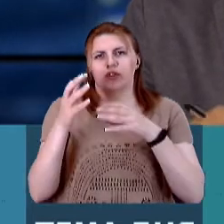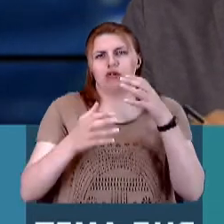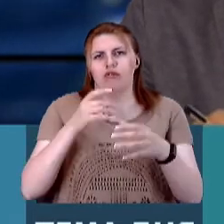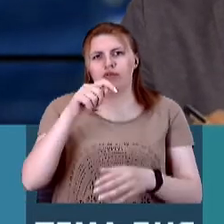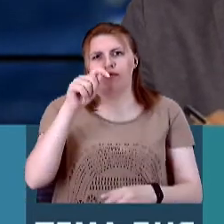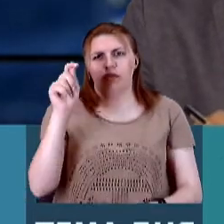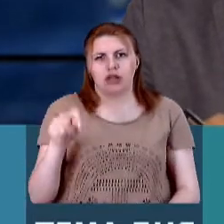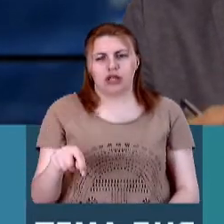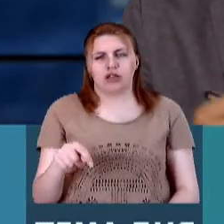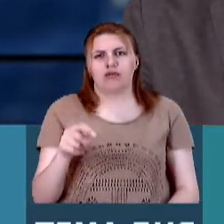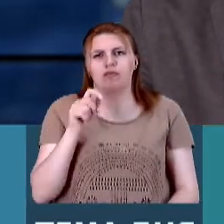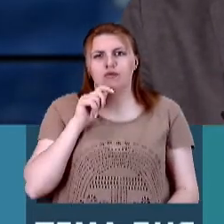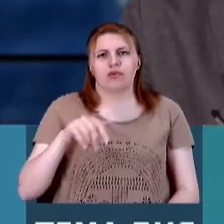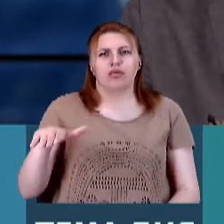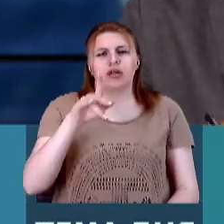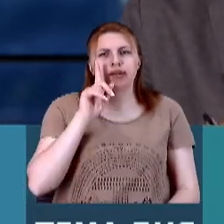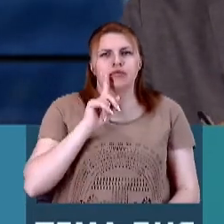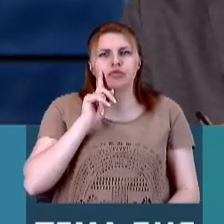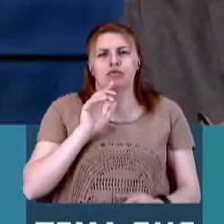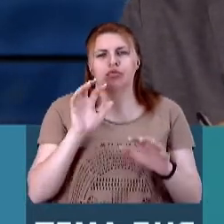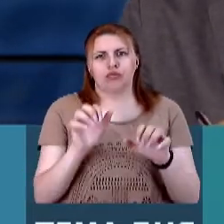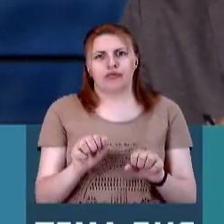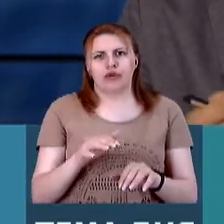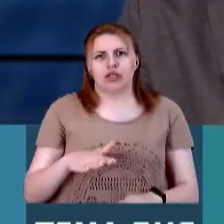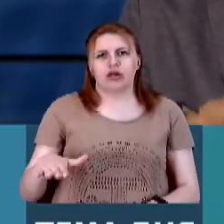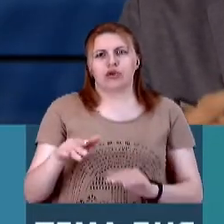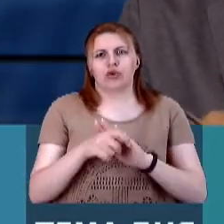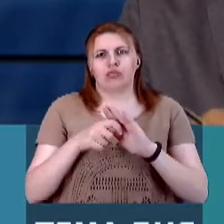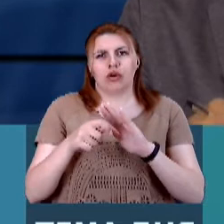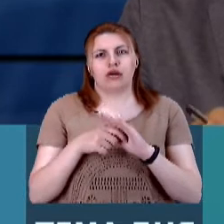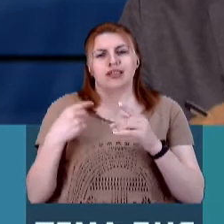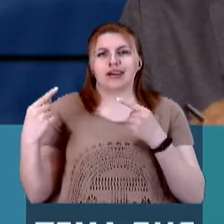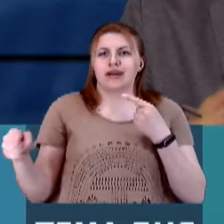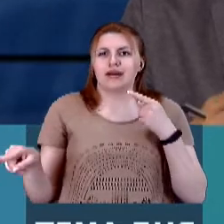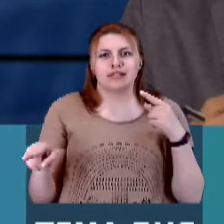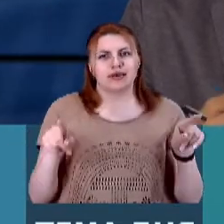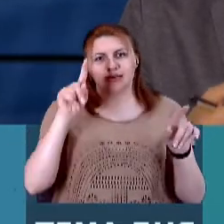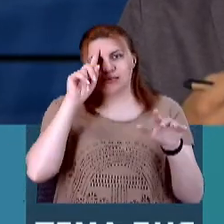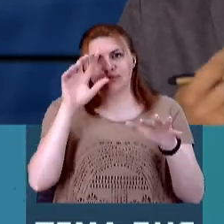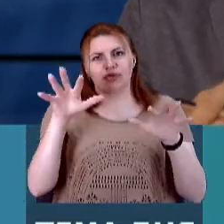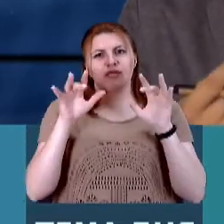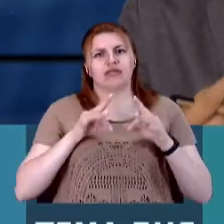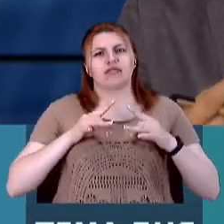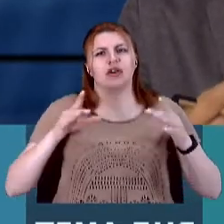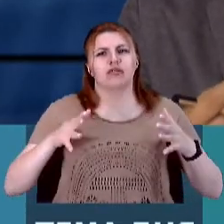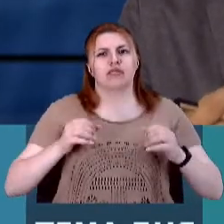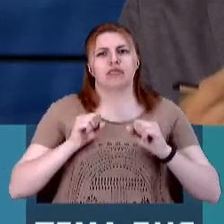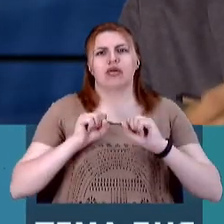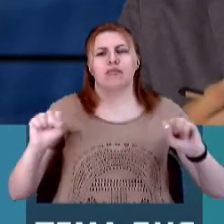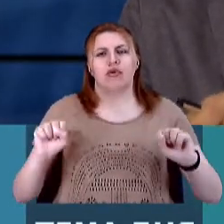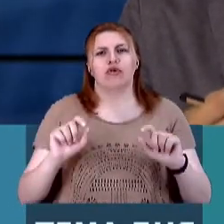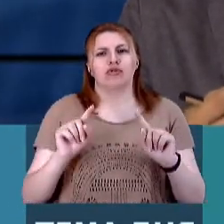В Україні і на тимчасово окупованих територіях Донбасу різне сприйняття свята перемоги. От, на ваш погляд,